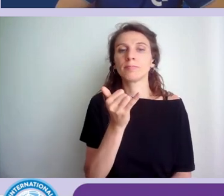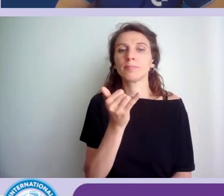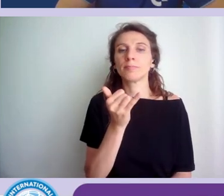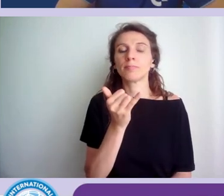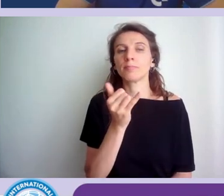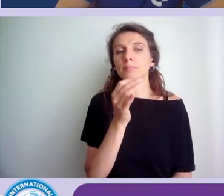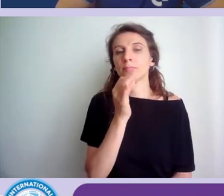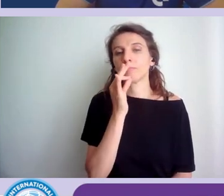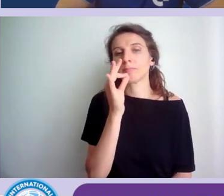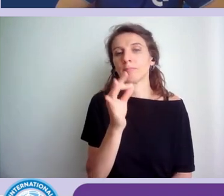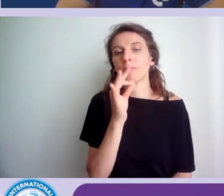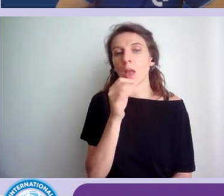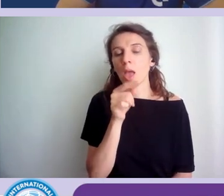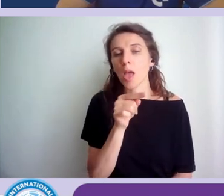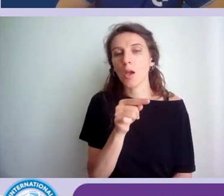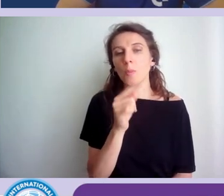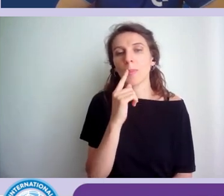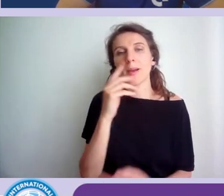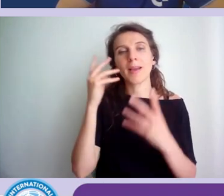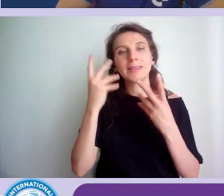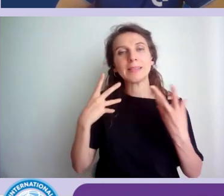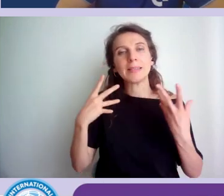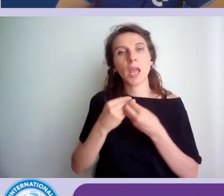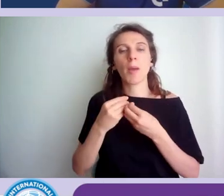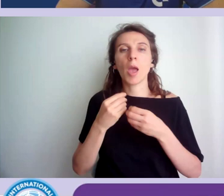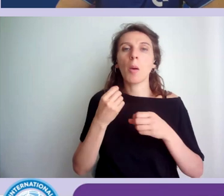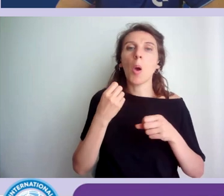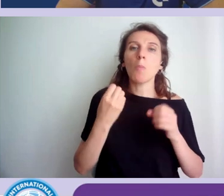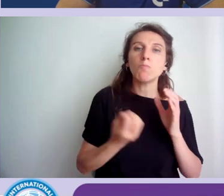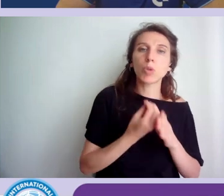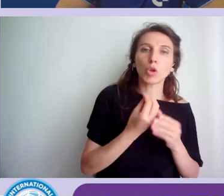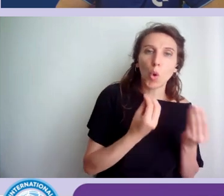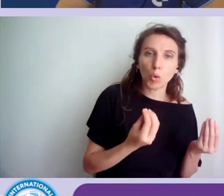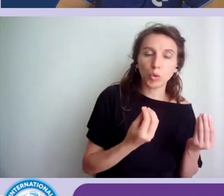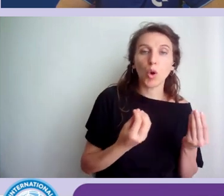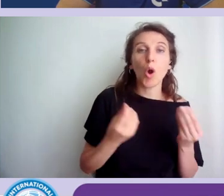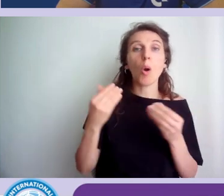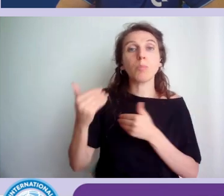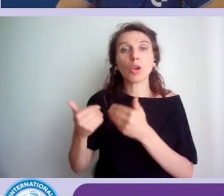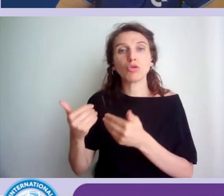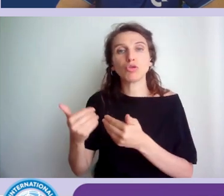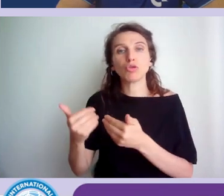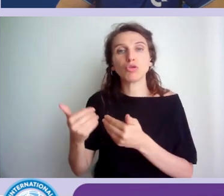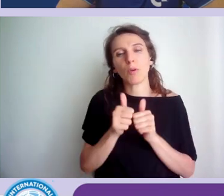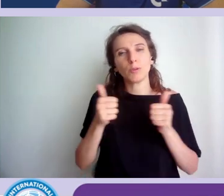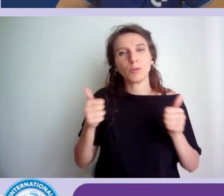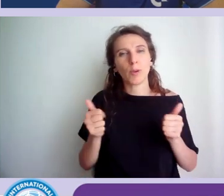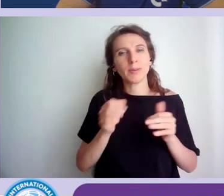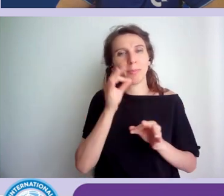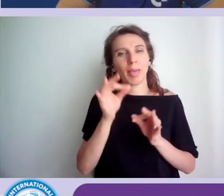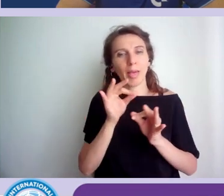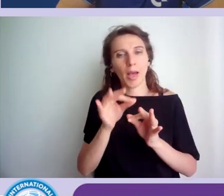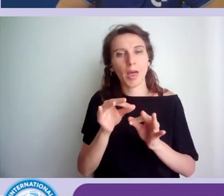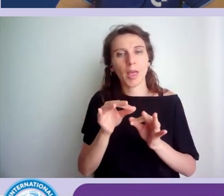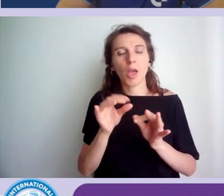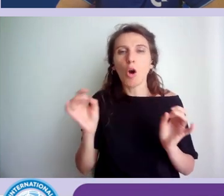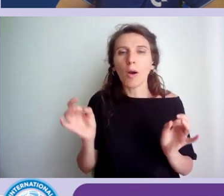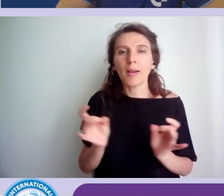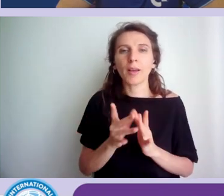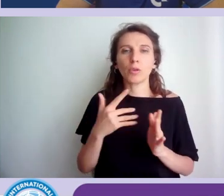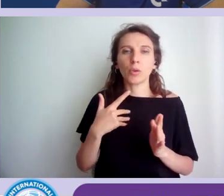la scelta cioè il ragionamento che stiamo facendo su prodotto e processo mi permette di introdurre un'altra cosa